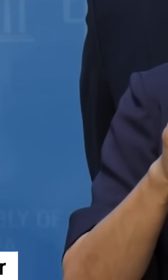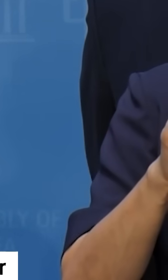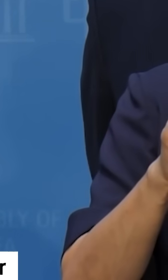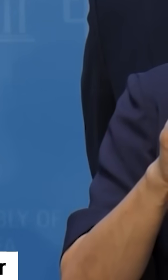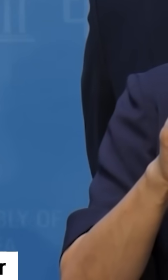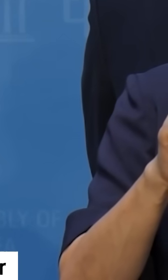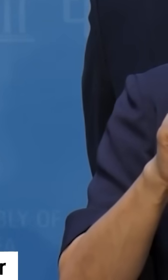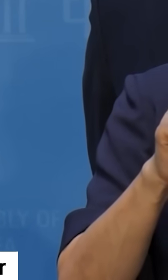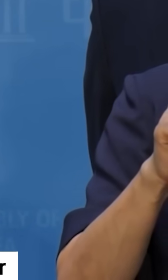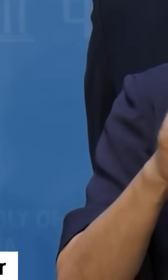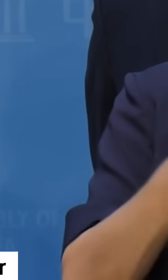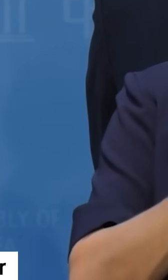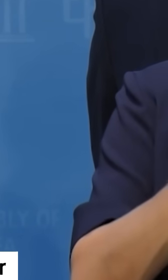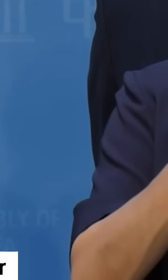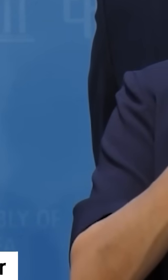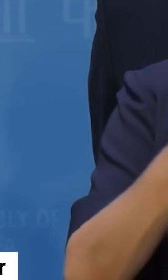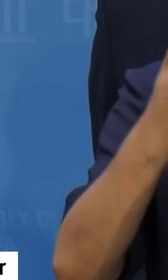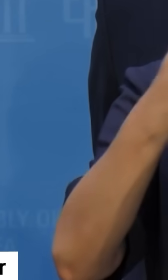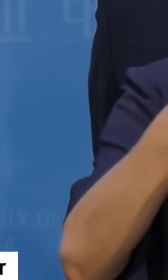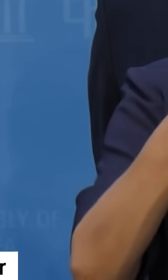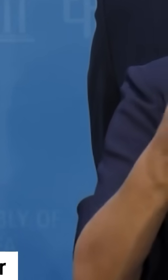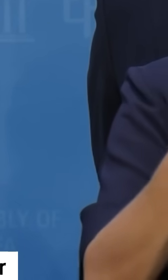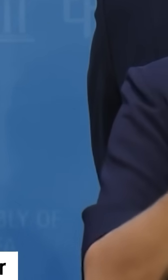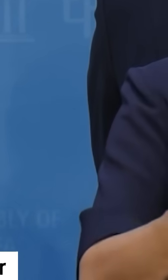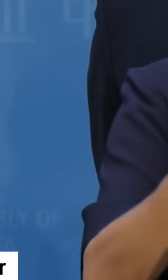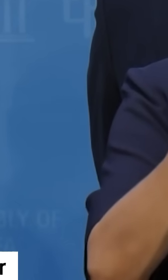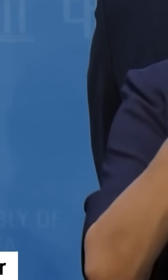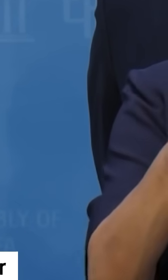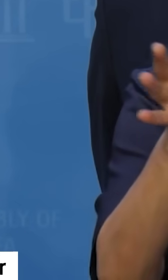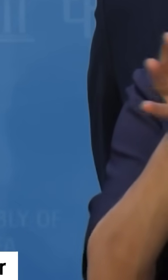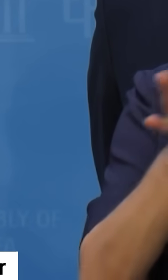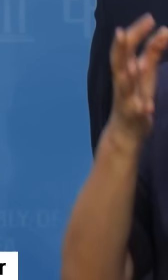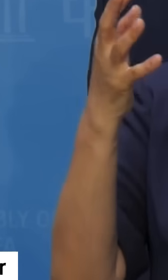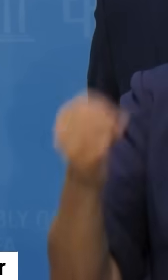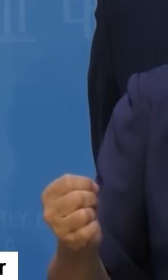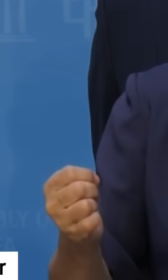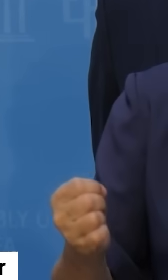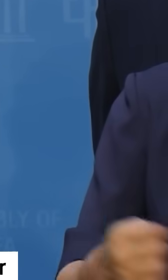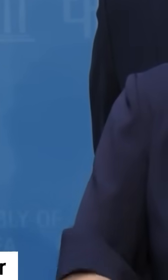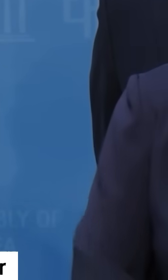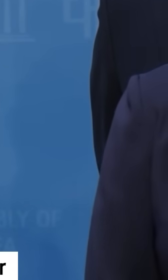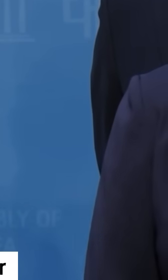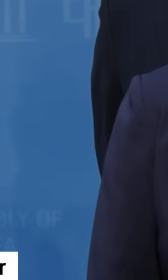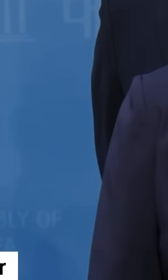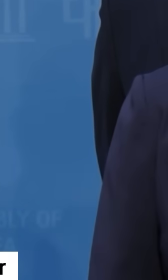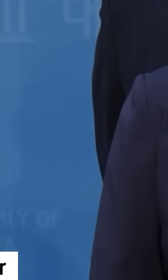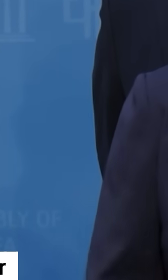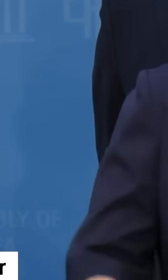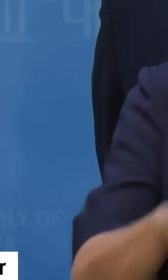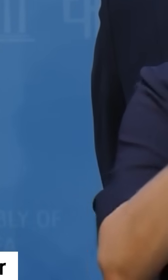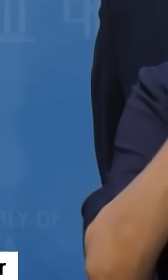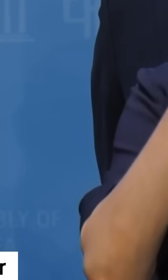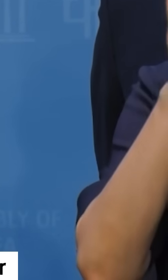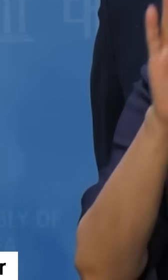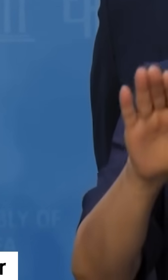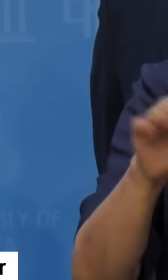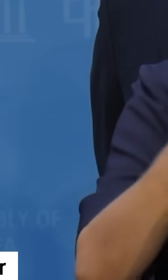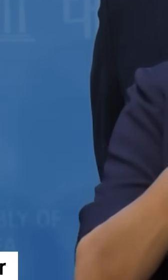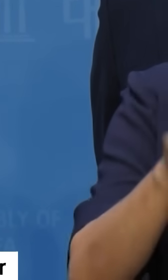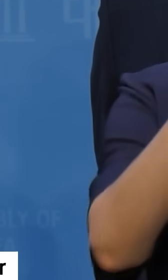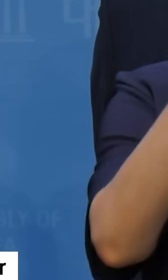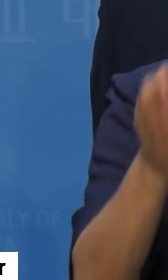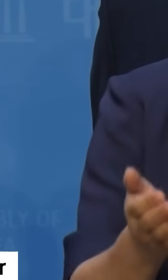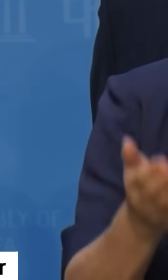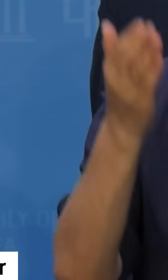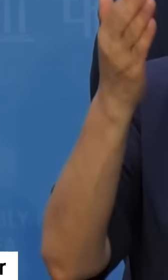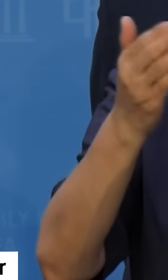상태로 공실은 점포가 수두룩하며 그마저도 코로나 이후에 20%